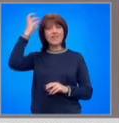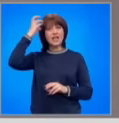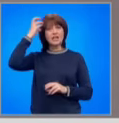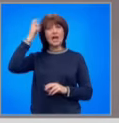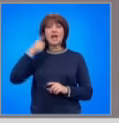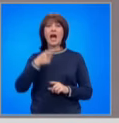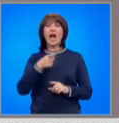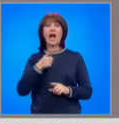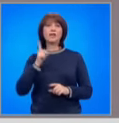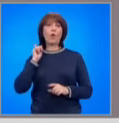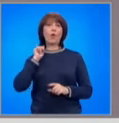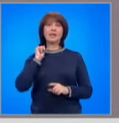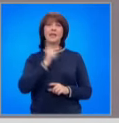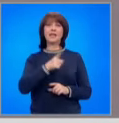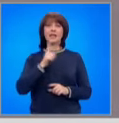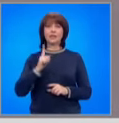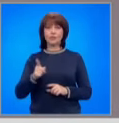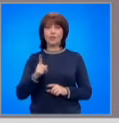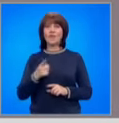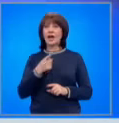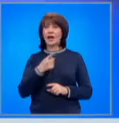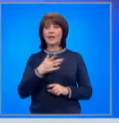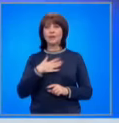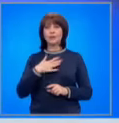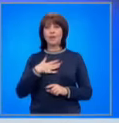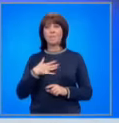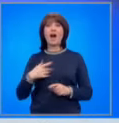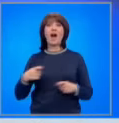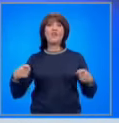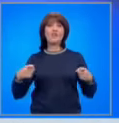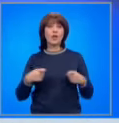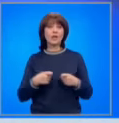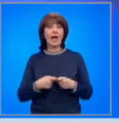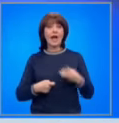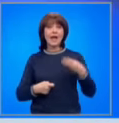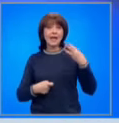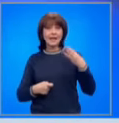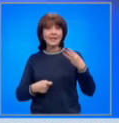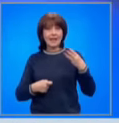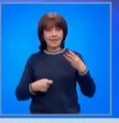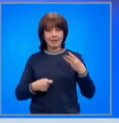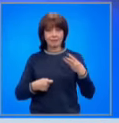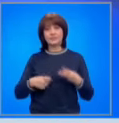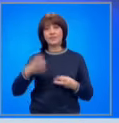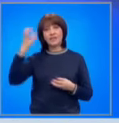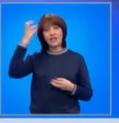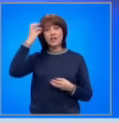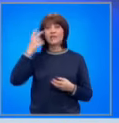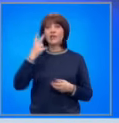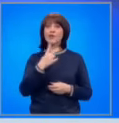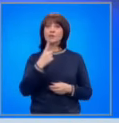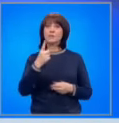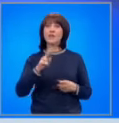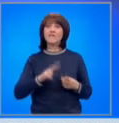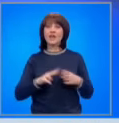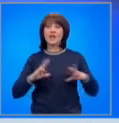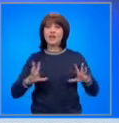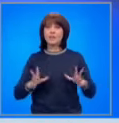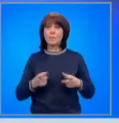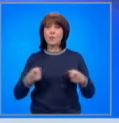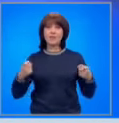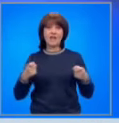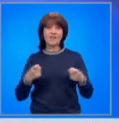диктатура? Такава, на чиято територия се води война, и трета държава, която през 21 век започна война? Това разказва